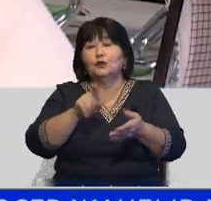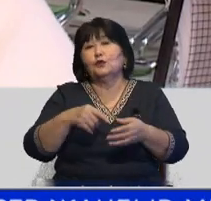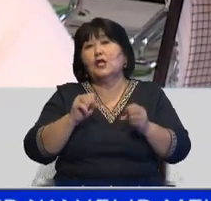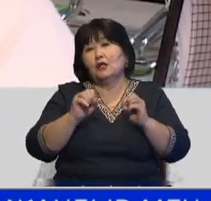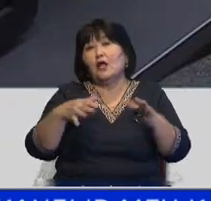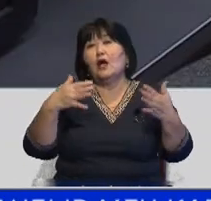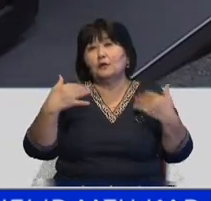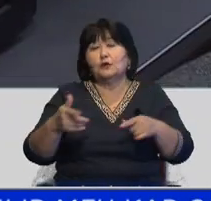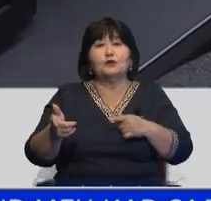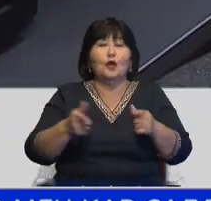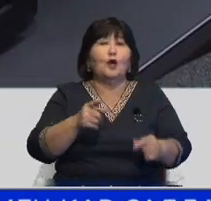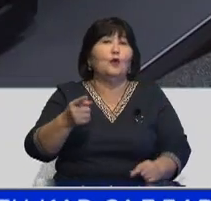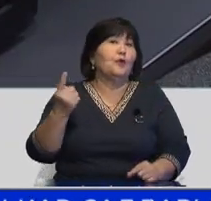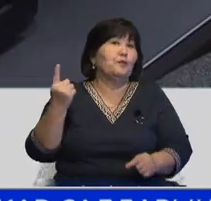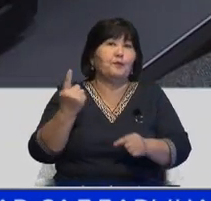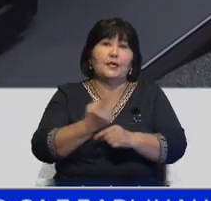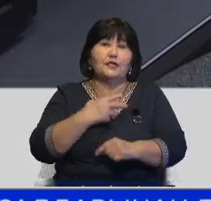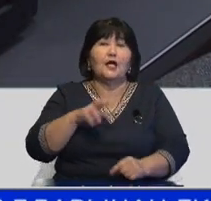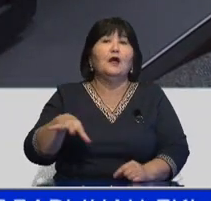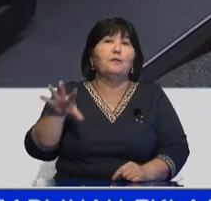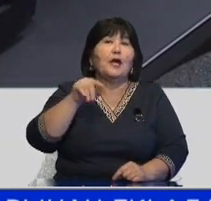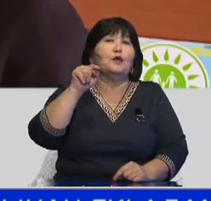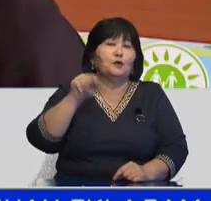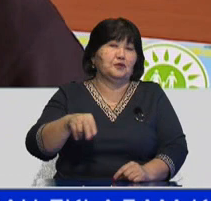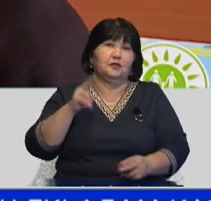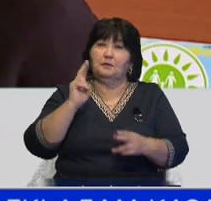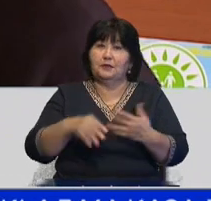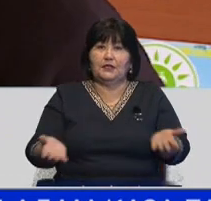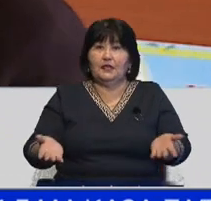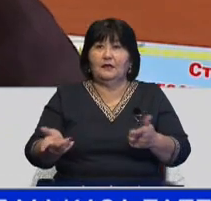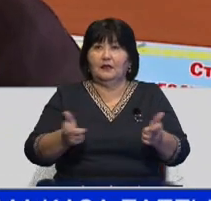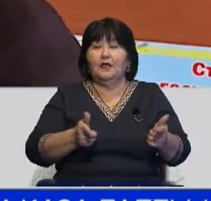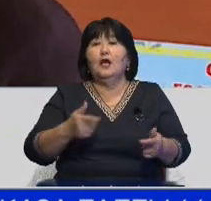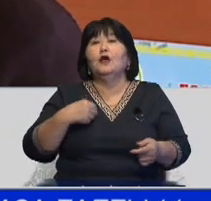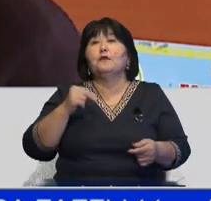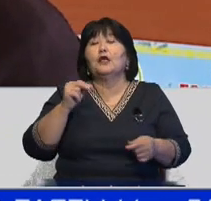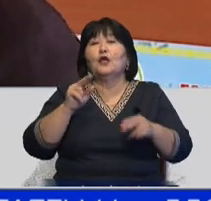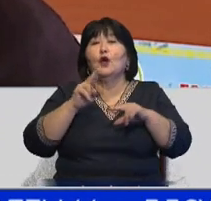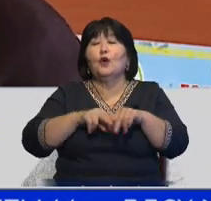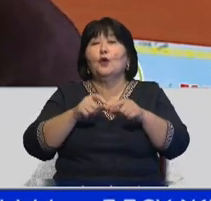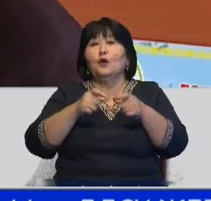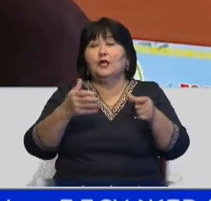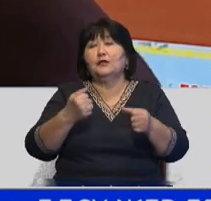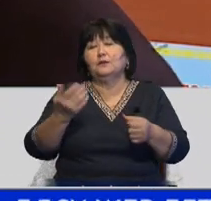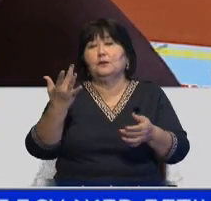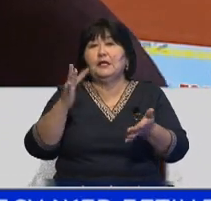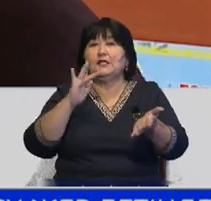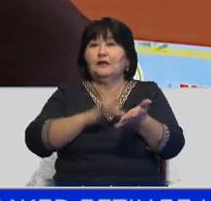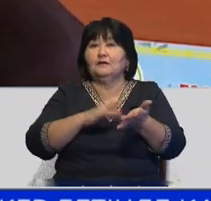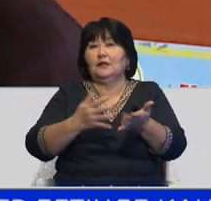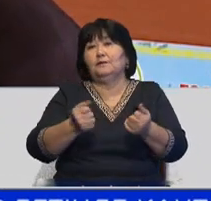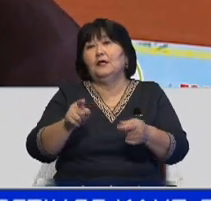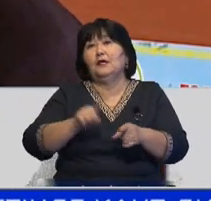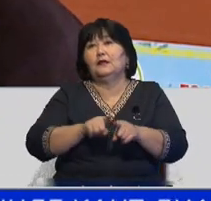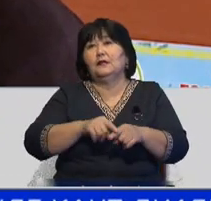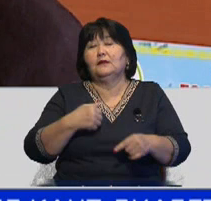тапсырып не қалдым. Он бірінші рет келіп тұр. Бәрі осы жерден бітті. Мен жаңа удостоверение алған кезінде қолымнан отпечаток пальца алды. И